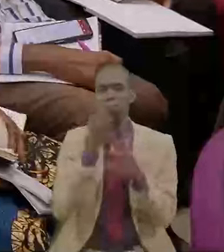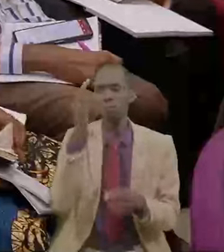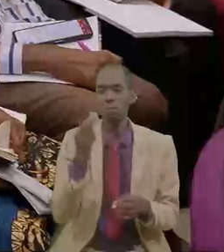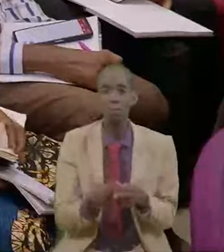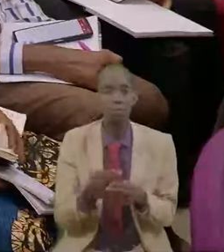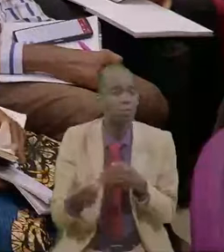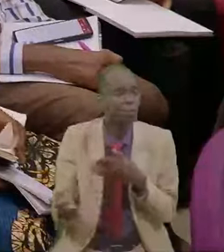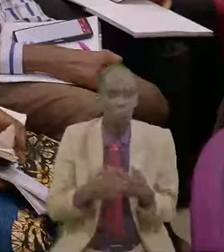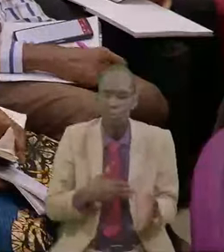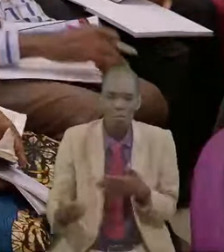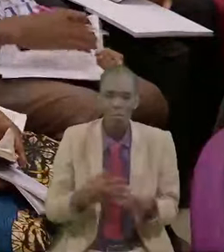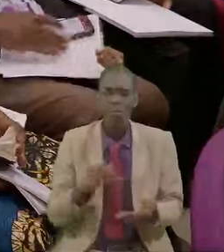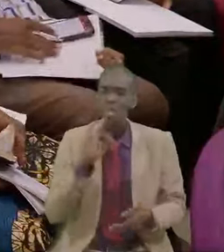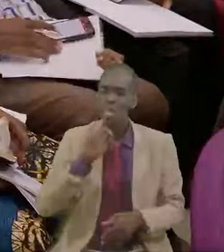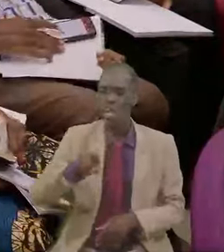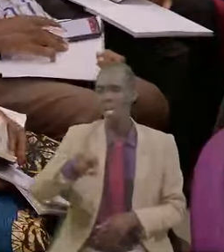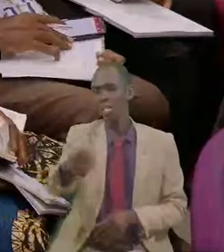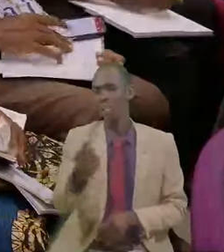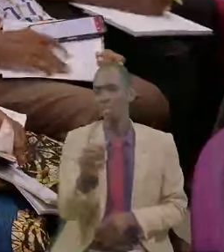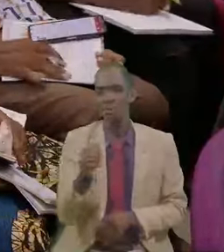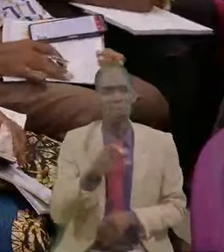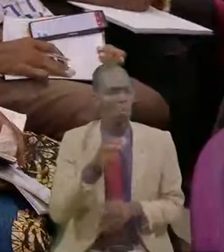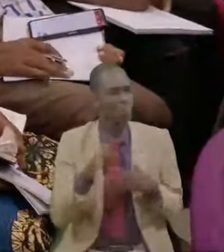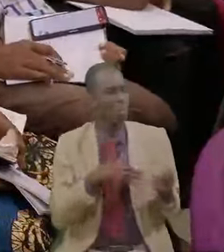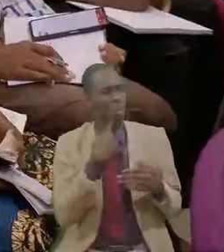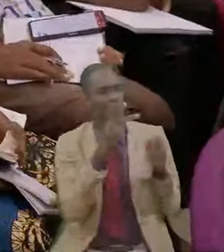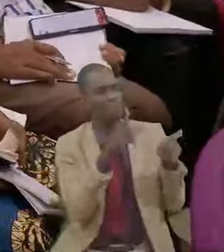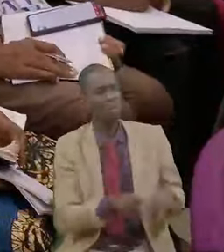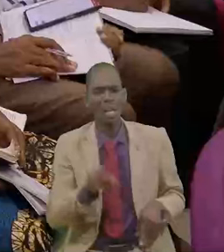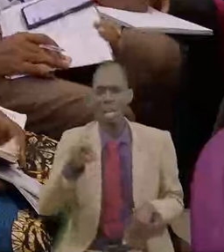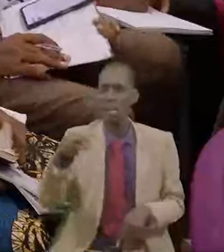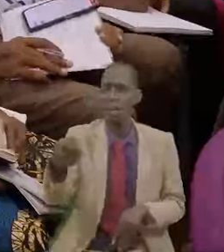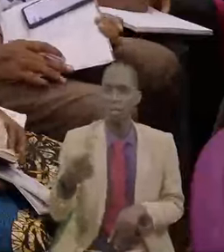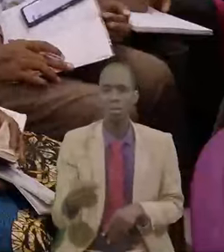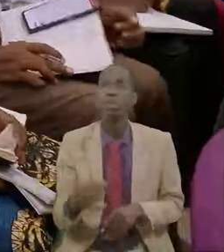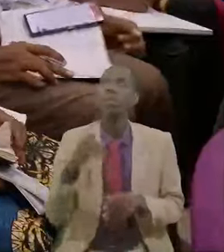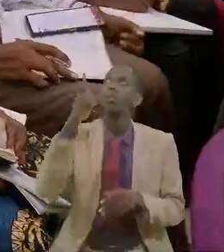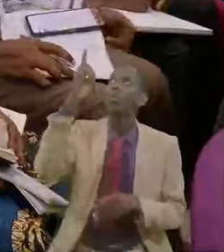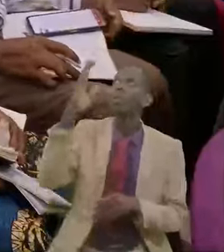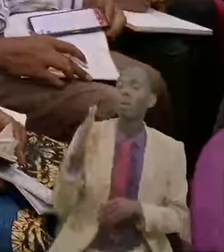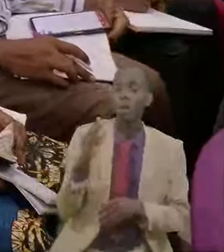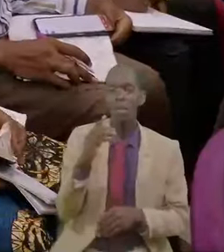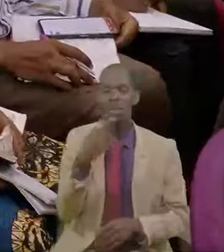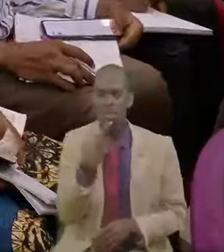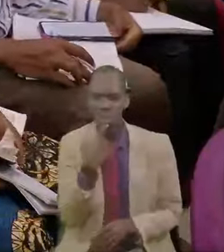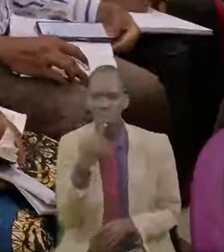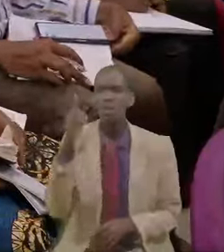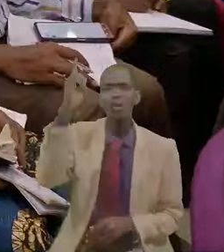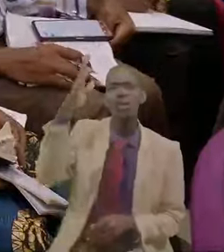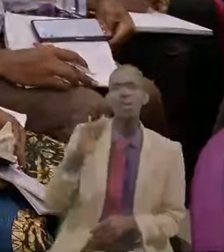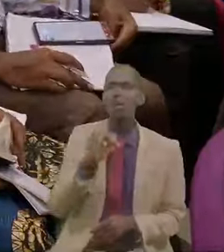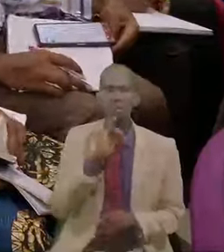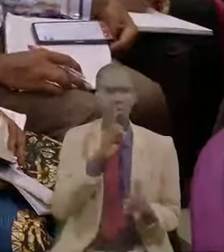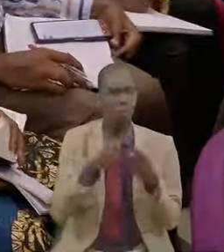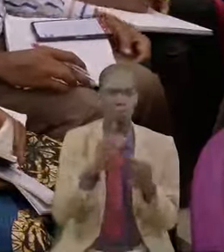Quel que soit ce qui vous accuse, quelle que soit la personne qui vous accuse, Dieu dit, il parle à quelqu'un là-bas, Dieu dit,